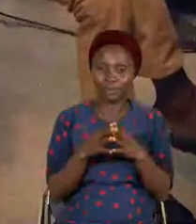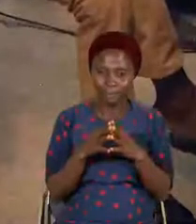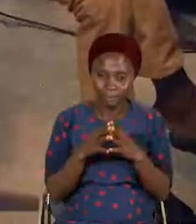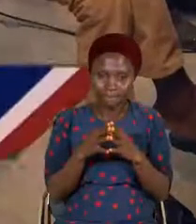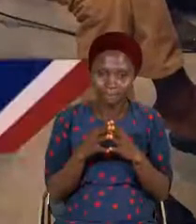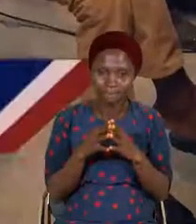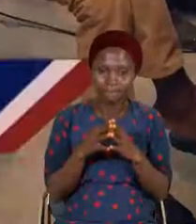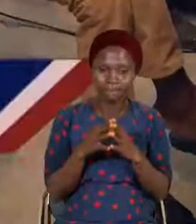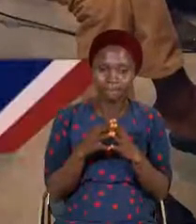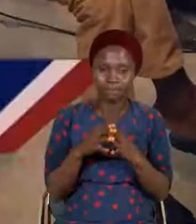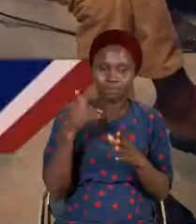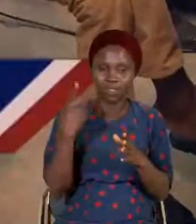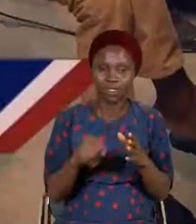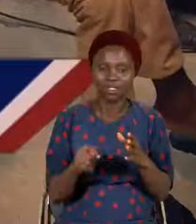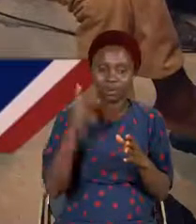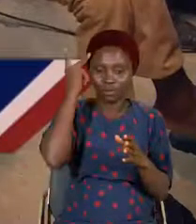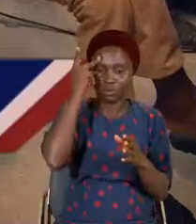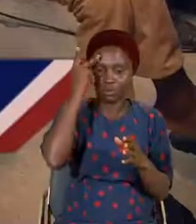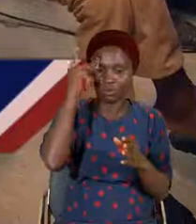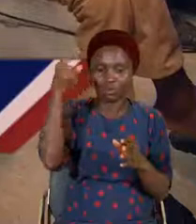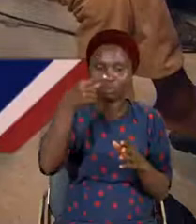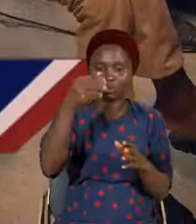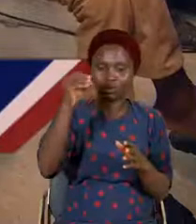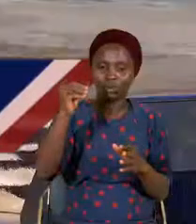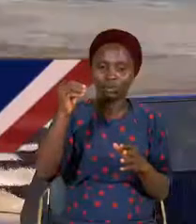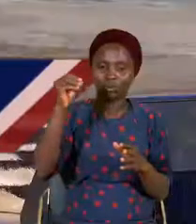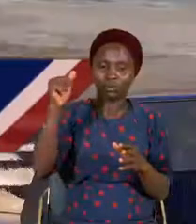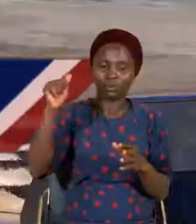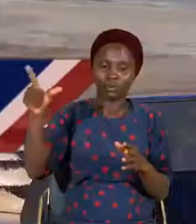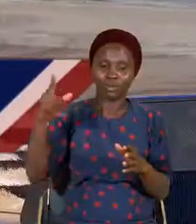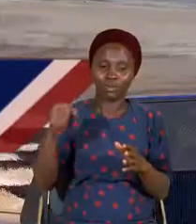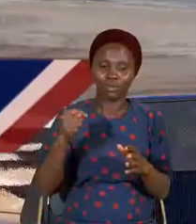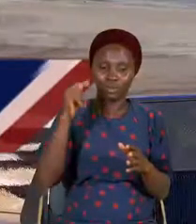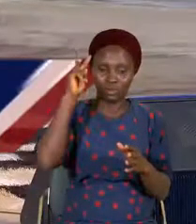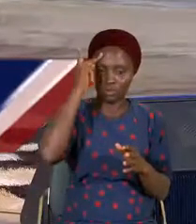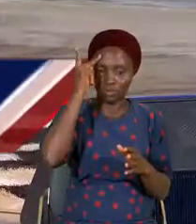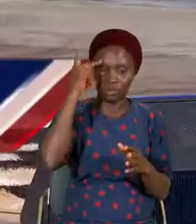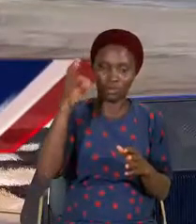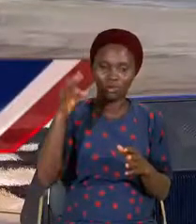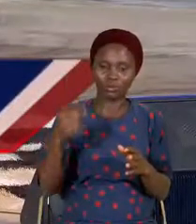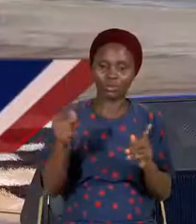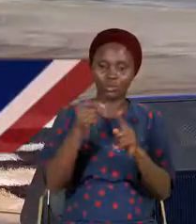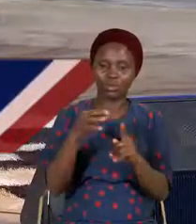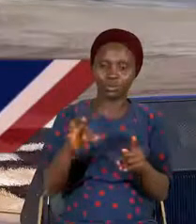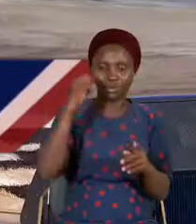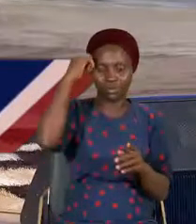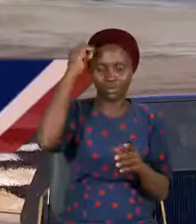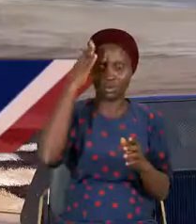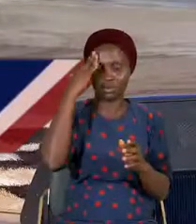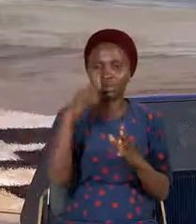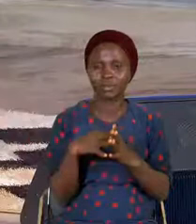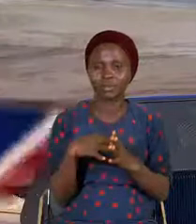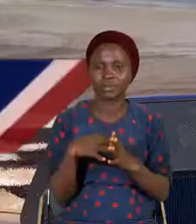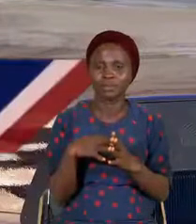Troisième élément, le but ou l'objectif de la parole de sa connaissance. Le but de la parole de sa